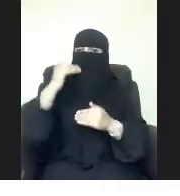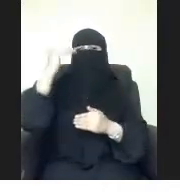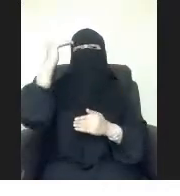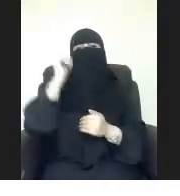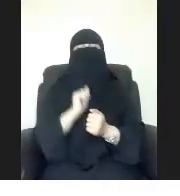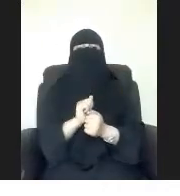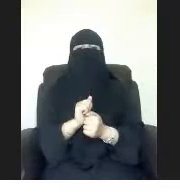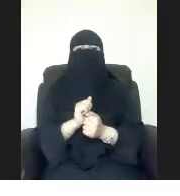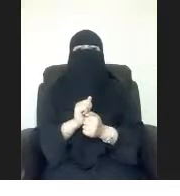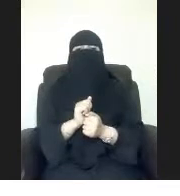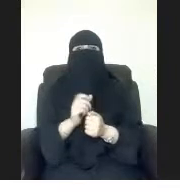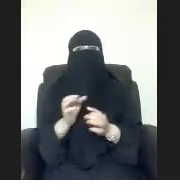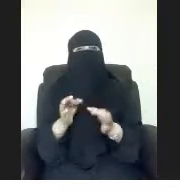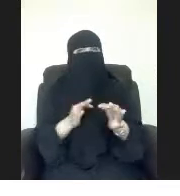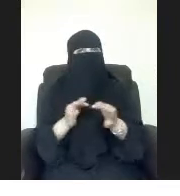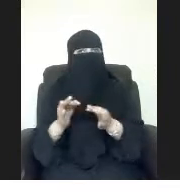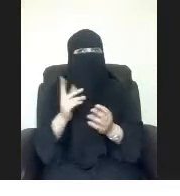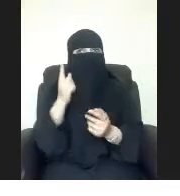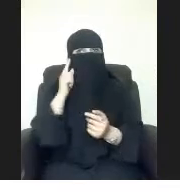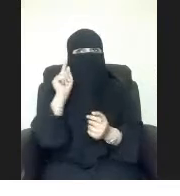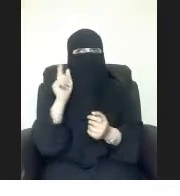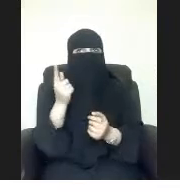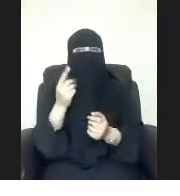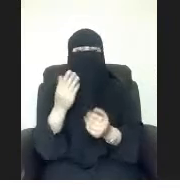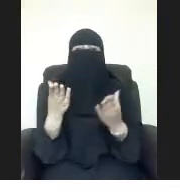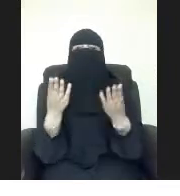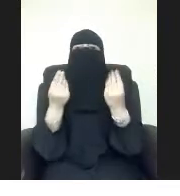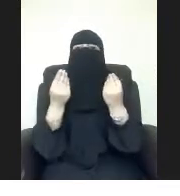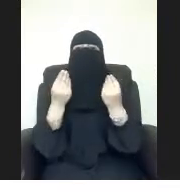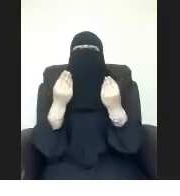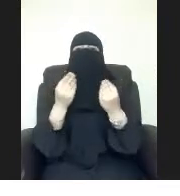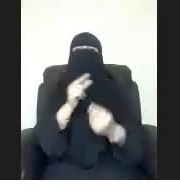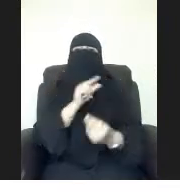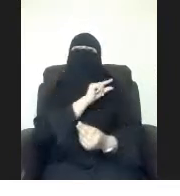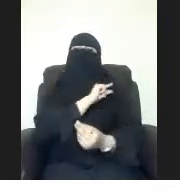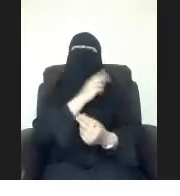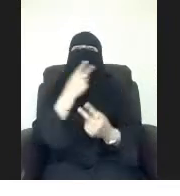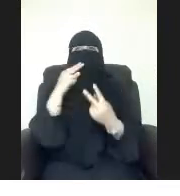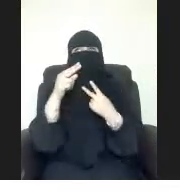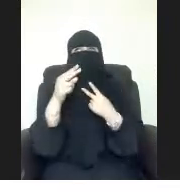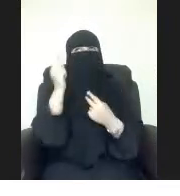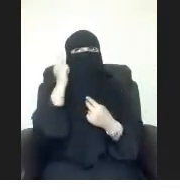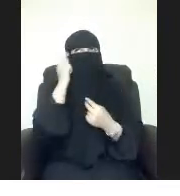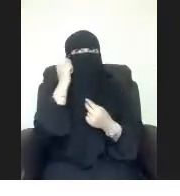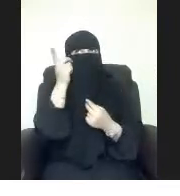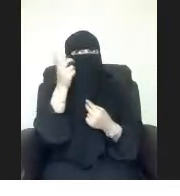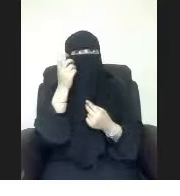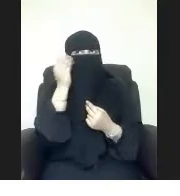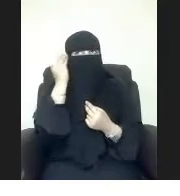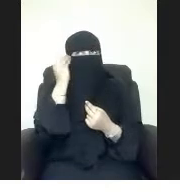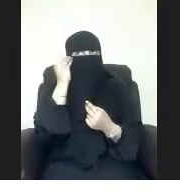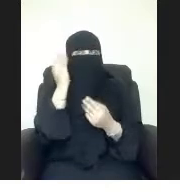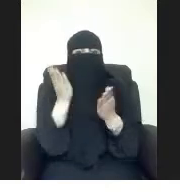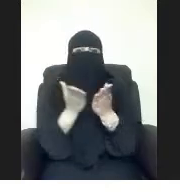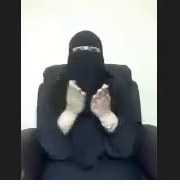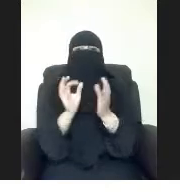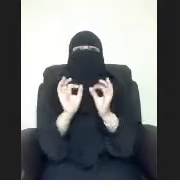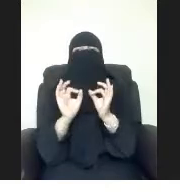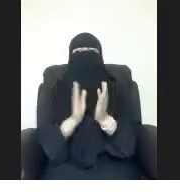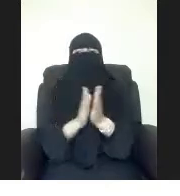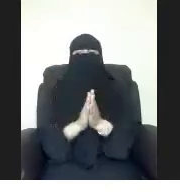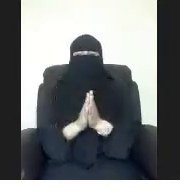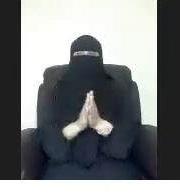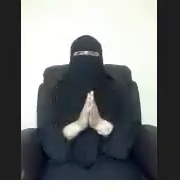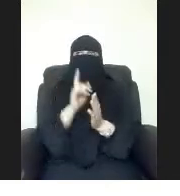بالطلاب والتفاعلات بما يناسب هذه الاتجاهات الجديدة في التعلم المدمج أو التعلم عن